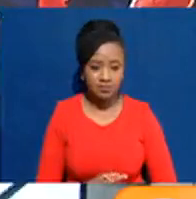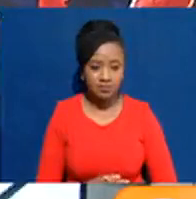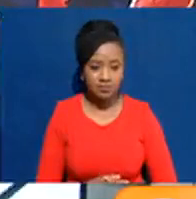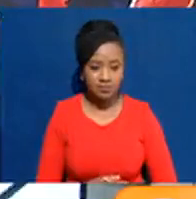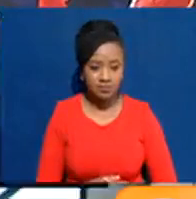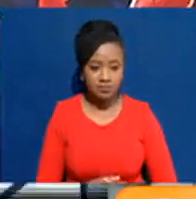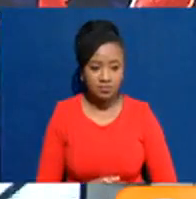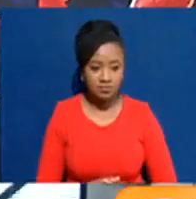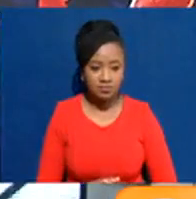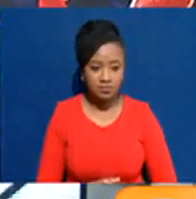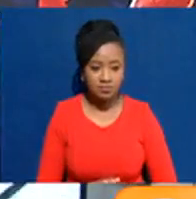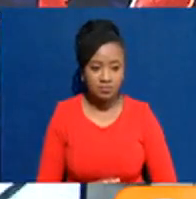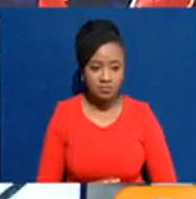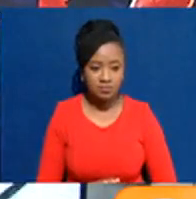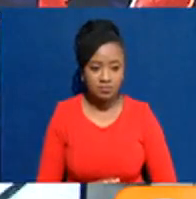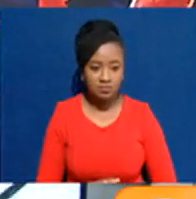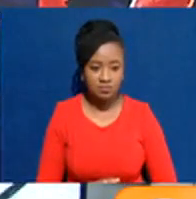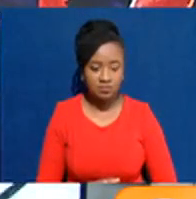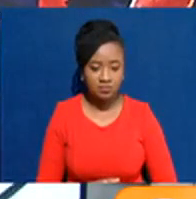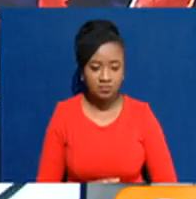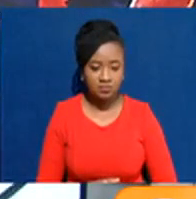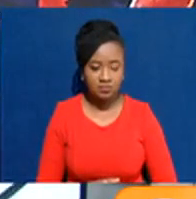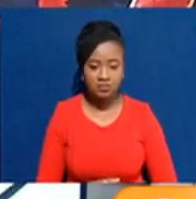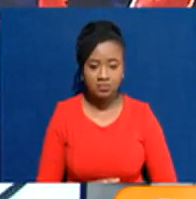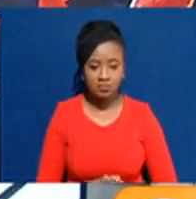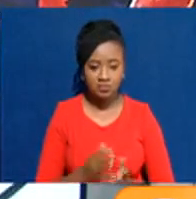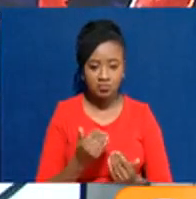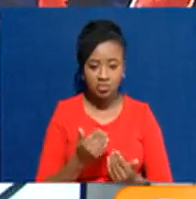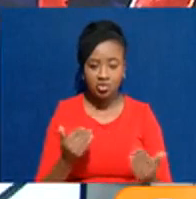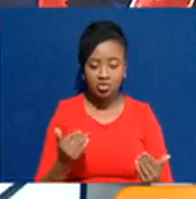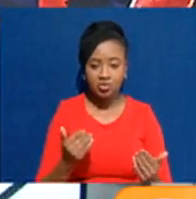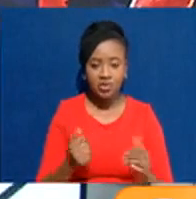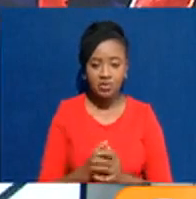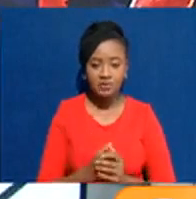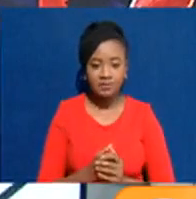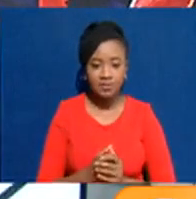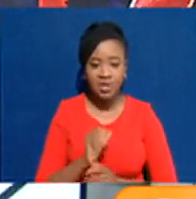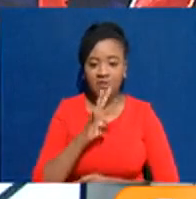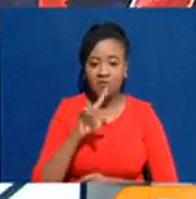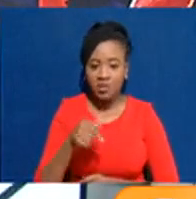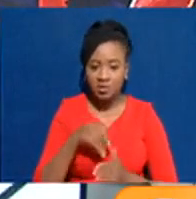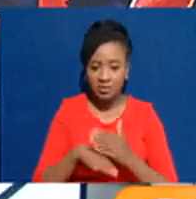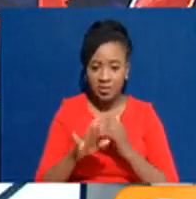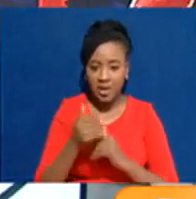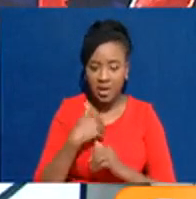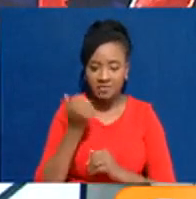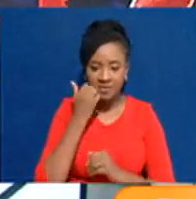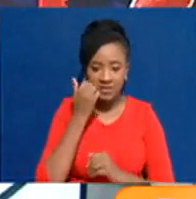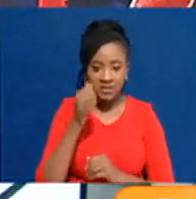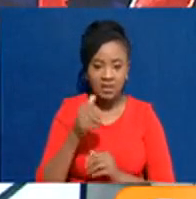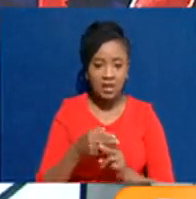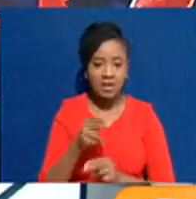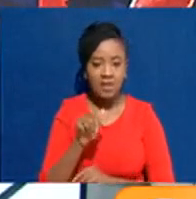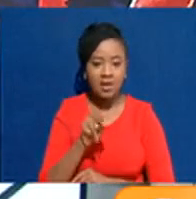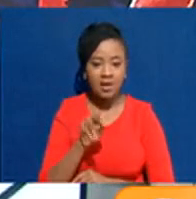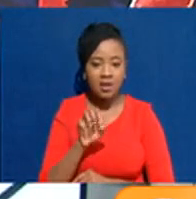Takriban watoto 14,000 nchini huzaliwa na maradhi ya anemia selimundu kila mwaka. Ukosefu wa matibabu mwafaka na uchunguzi ukisababisha